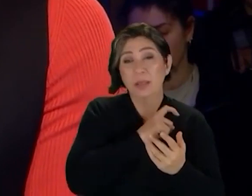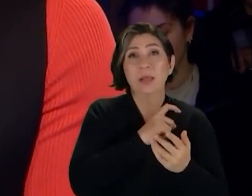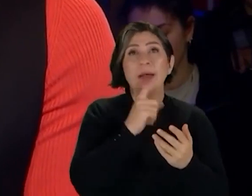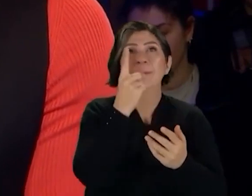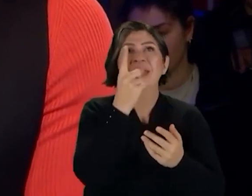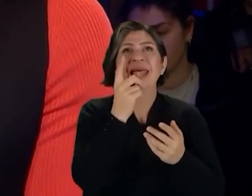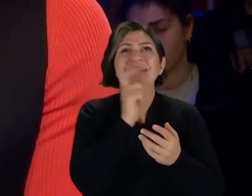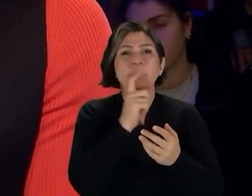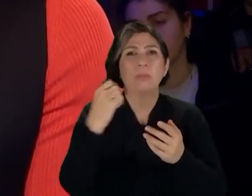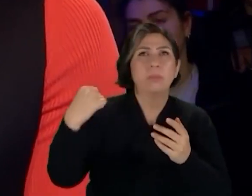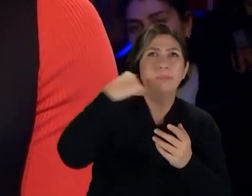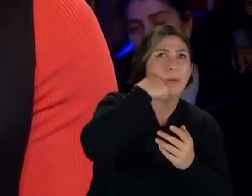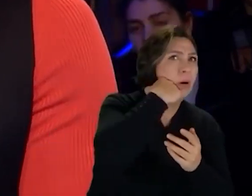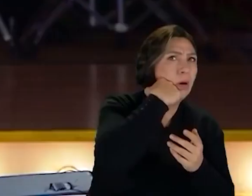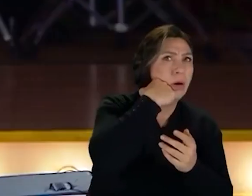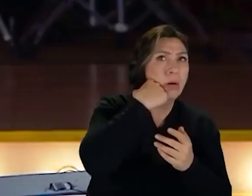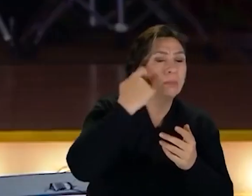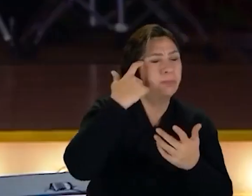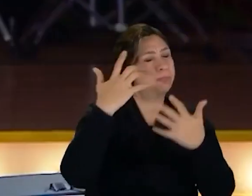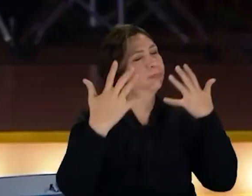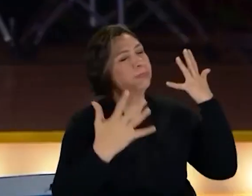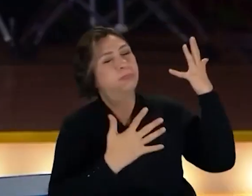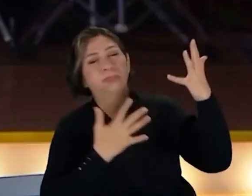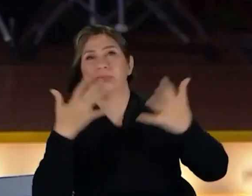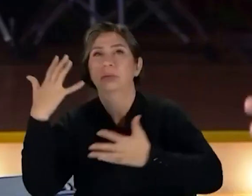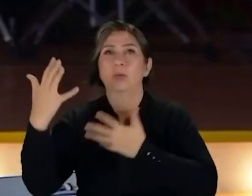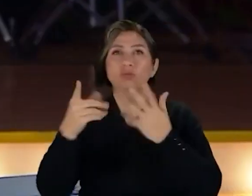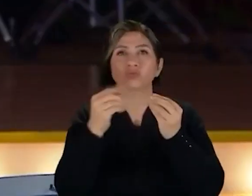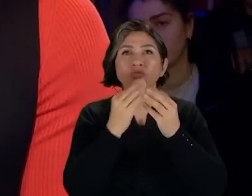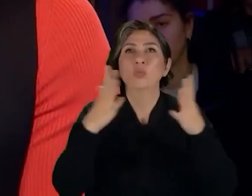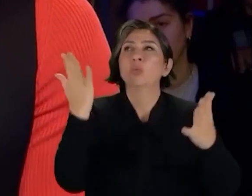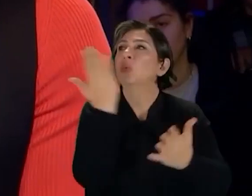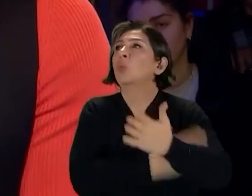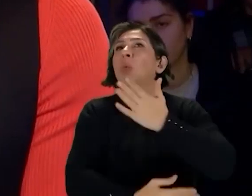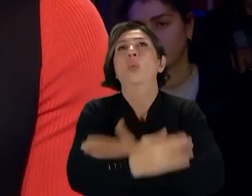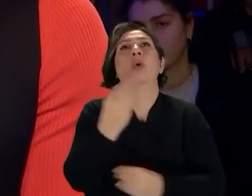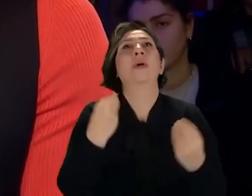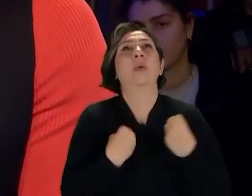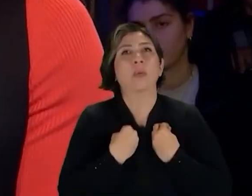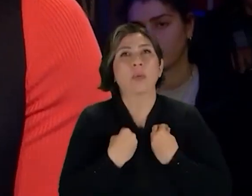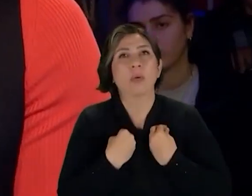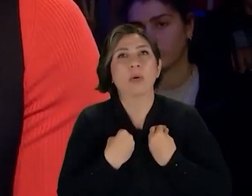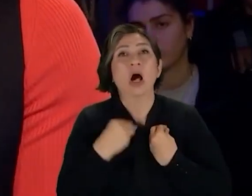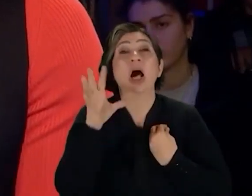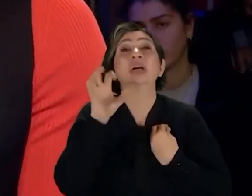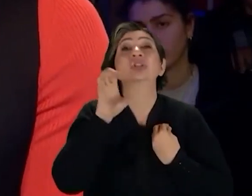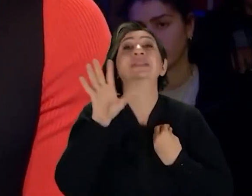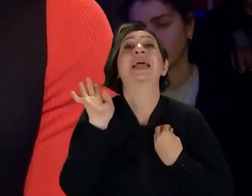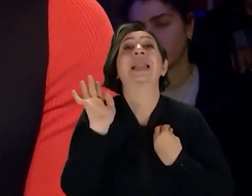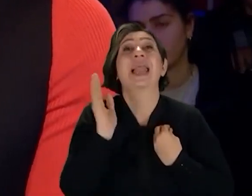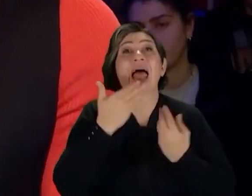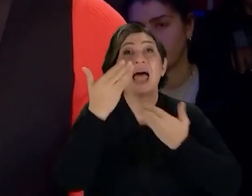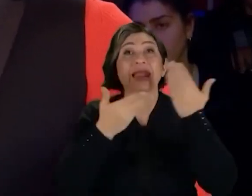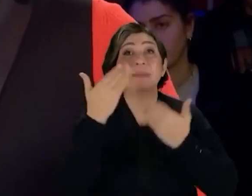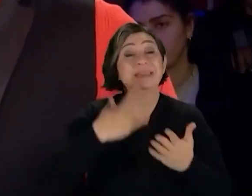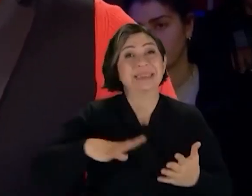yanlışlıkla bir tane yumruk yediğinde gerçekten darmadağın oluyorsun O gerçekten çok büyük bir yorgunluk veriyor insana acı değil yani Aslında